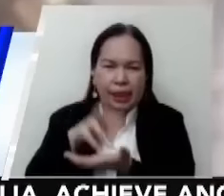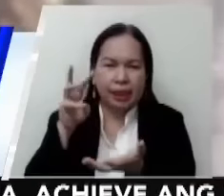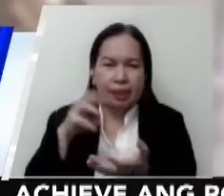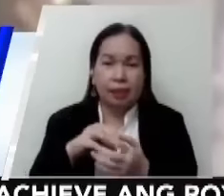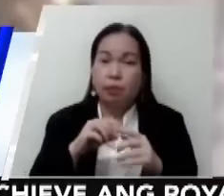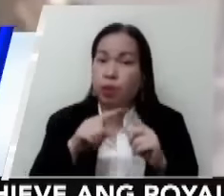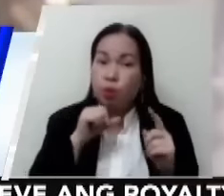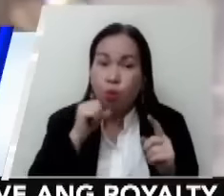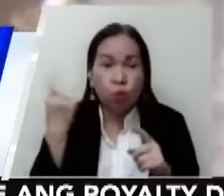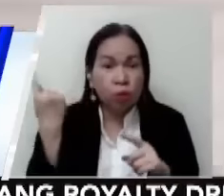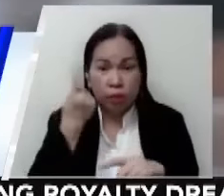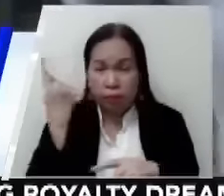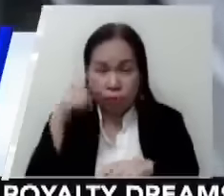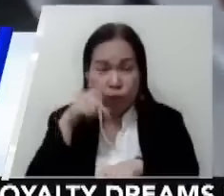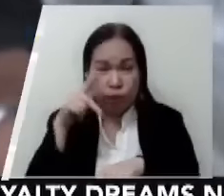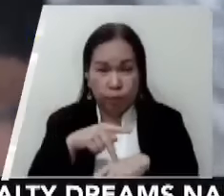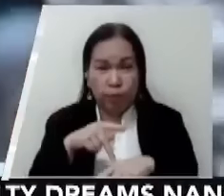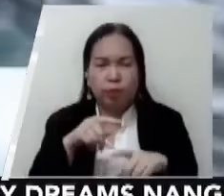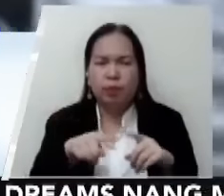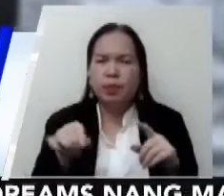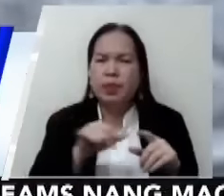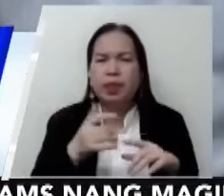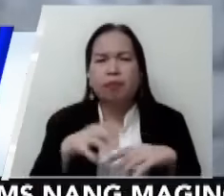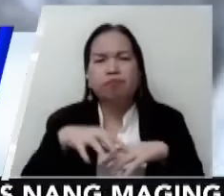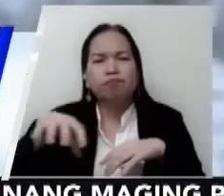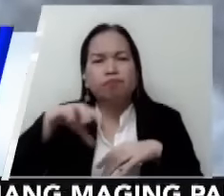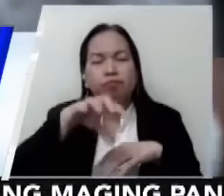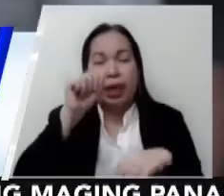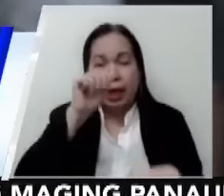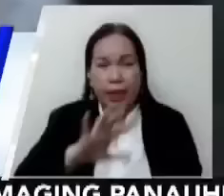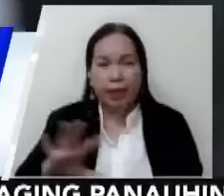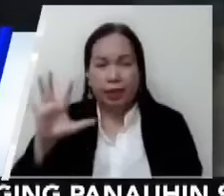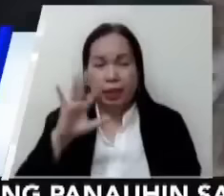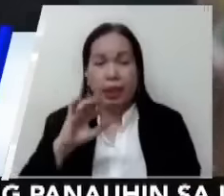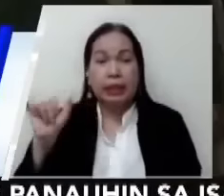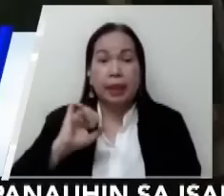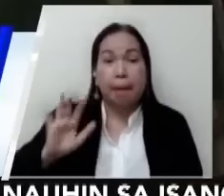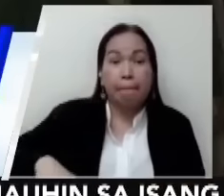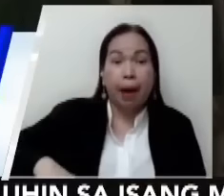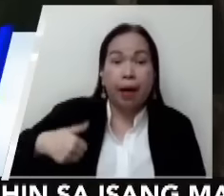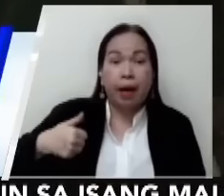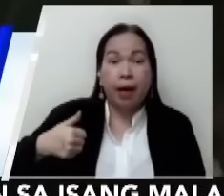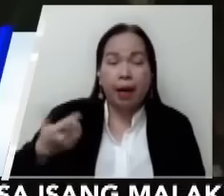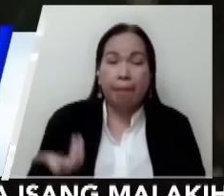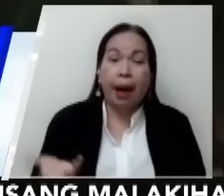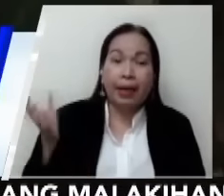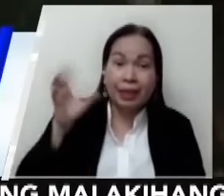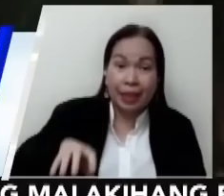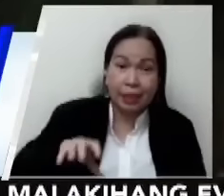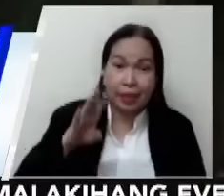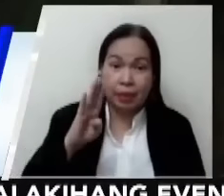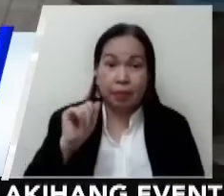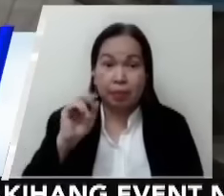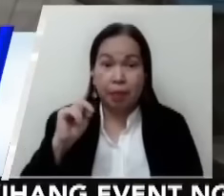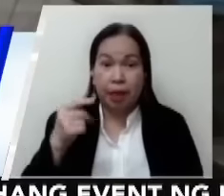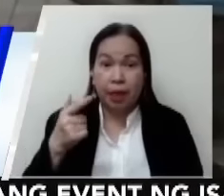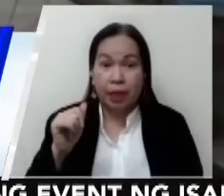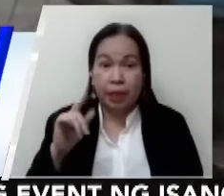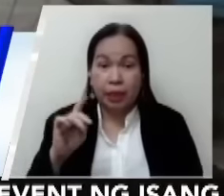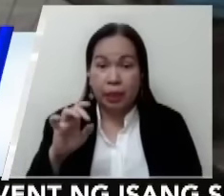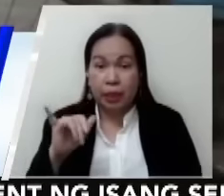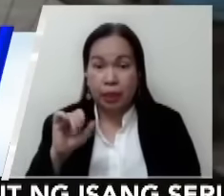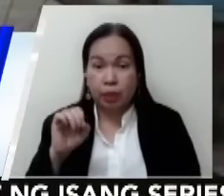sa ibang bahagi ng Asya. Tulad sa Bangladesh kung saan isang linggo hanggang 43 degrees Celsius ang